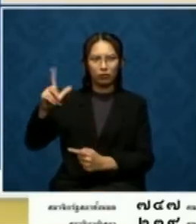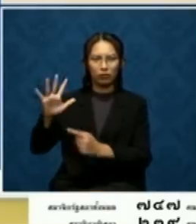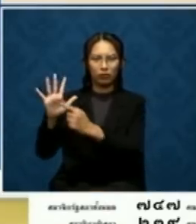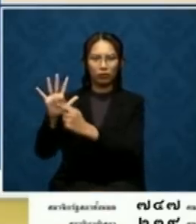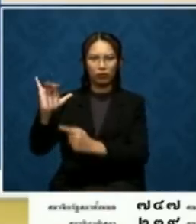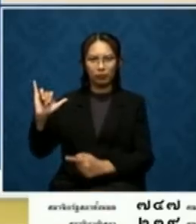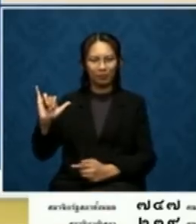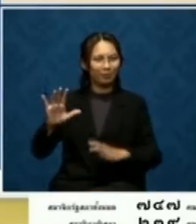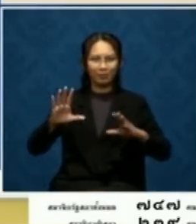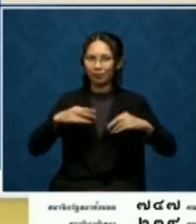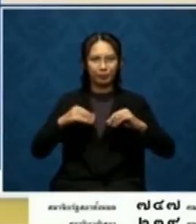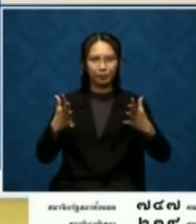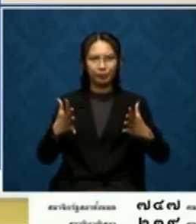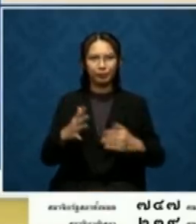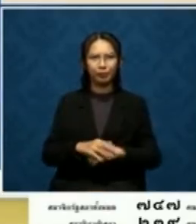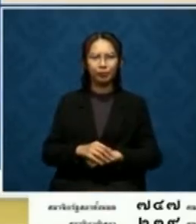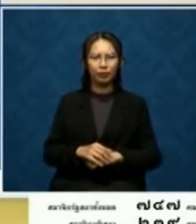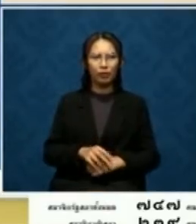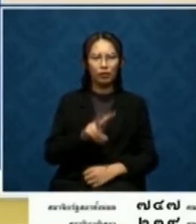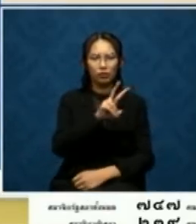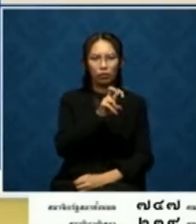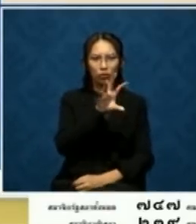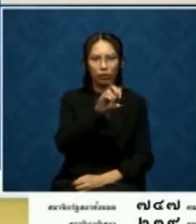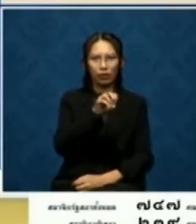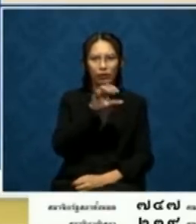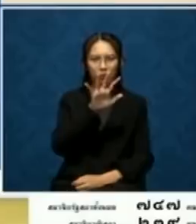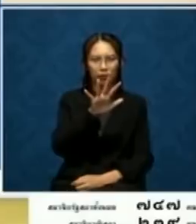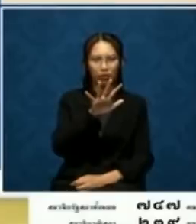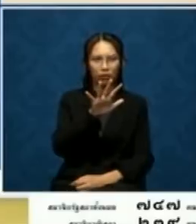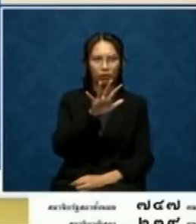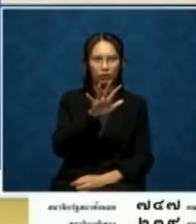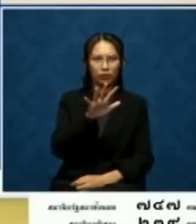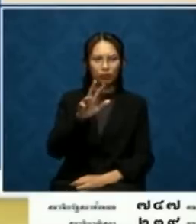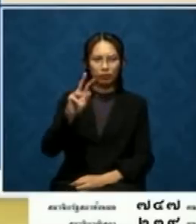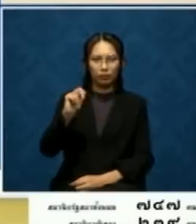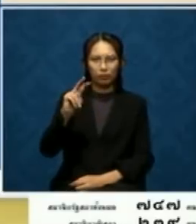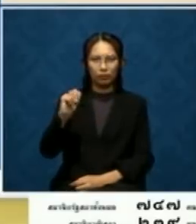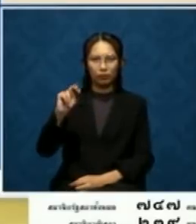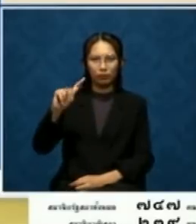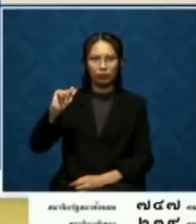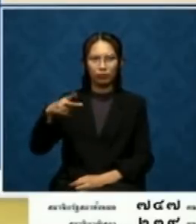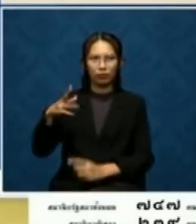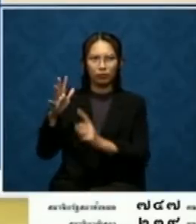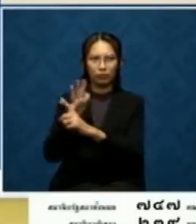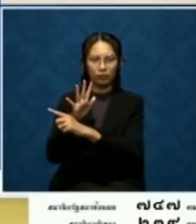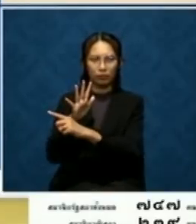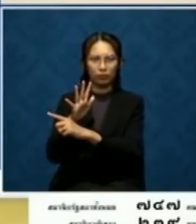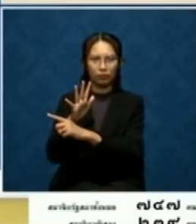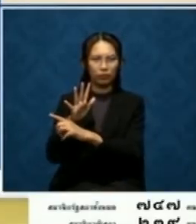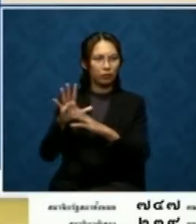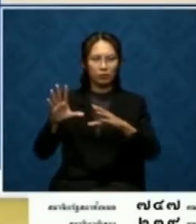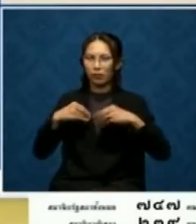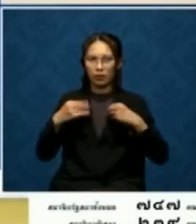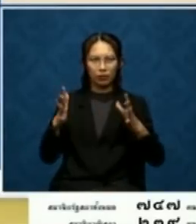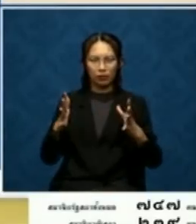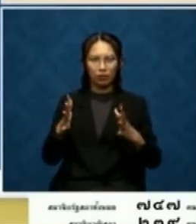สูงแล้วก็คือก็ตรงๆนะครับคล้ายๆอย่างที่ทางธนาคารแห่งประเทศไทยหรือแบงก์ชาติเนี่ยออกมาบอกแล้วว่าปั